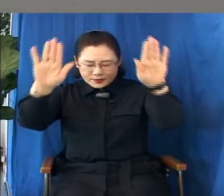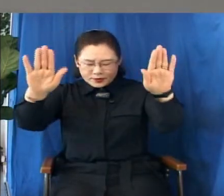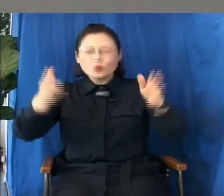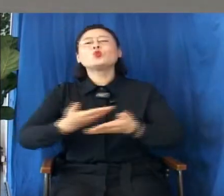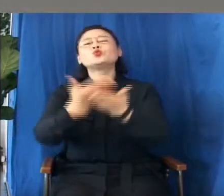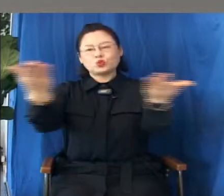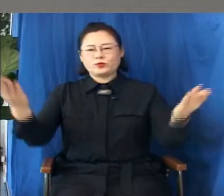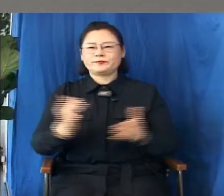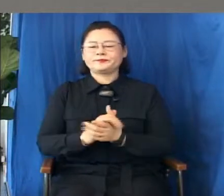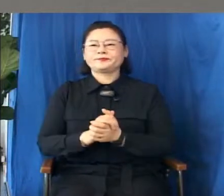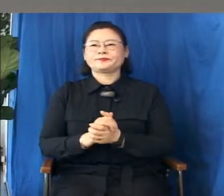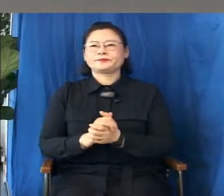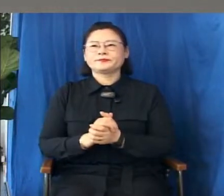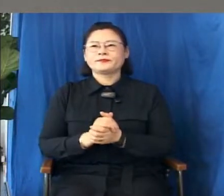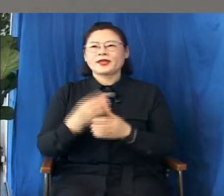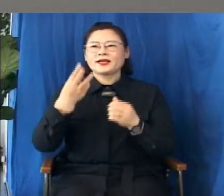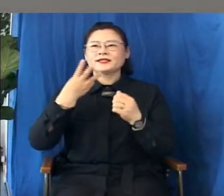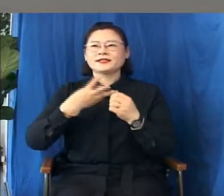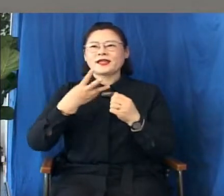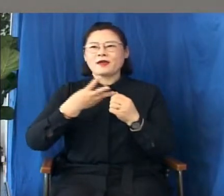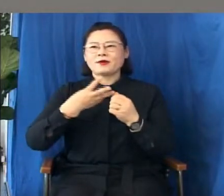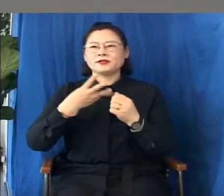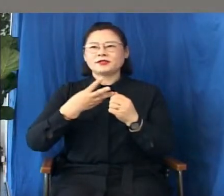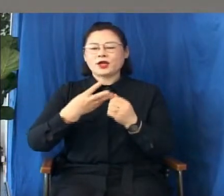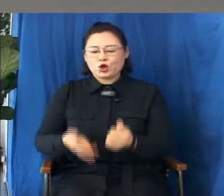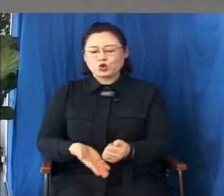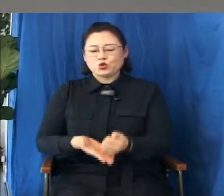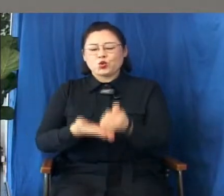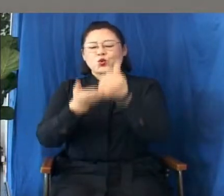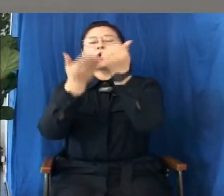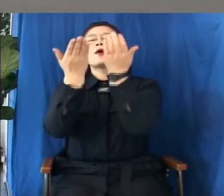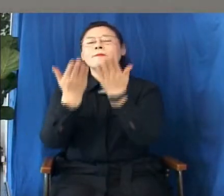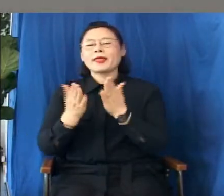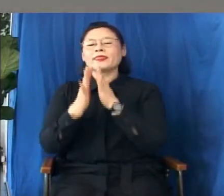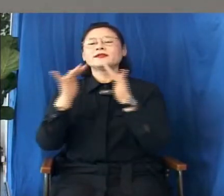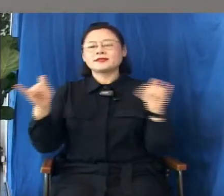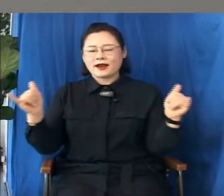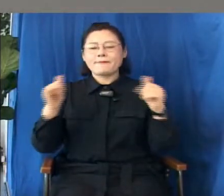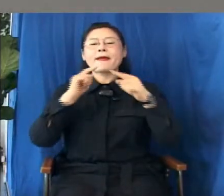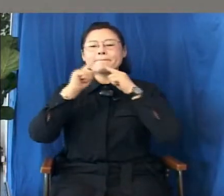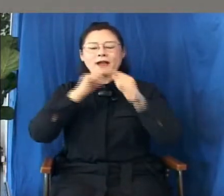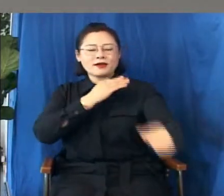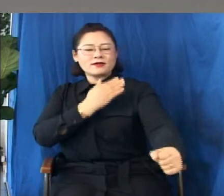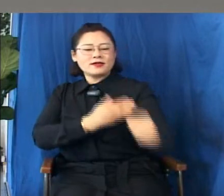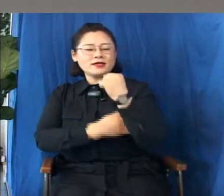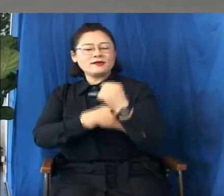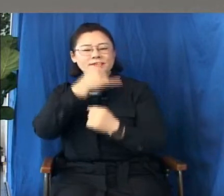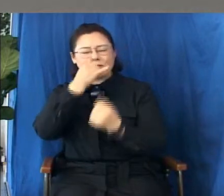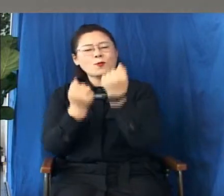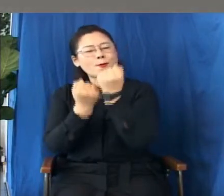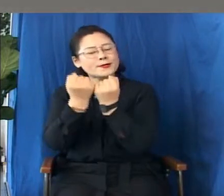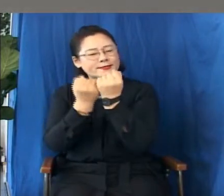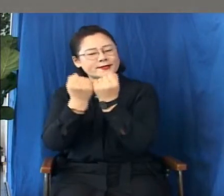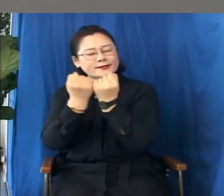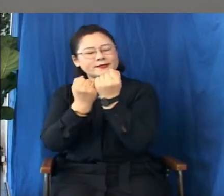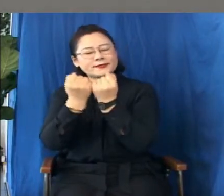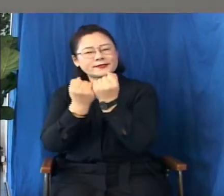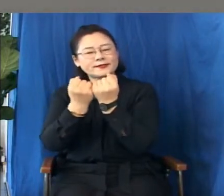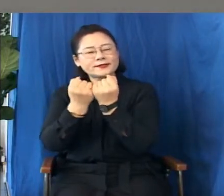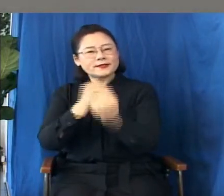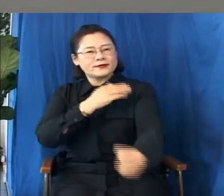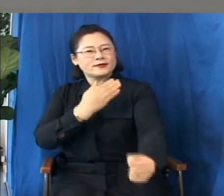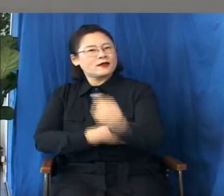됩니다. 세 번째는 존경받는 사람의 말은 힘이 있고 설득력을 갖는다는 거예요.